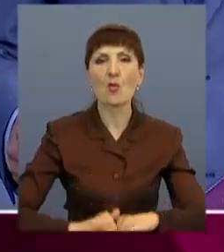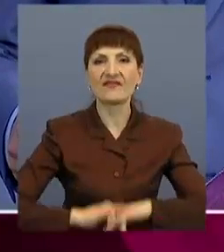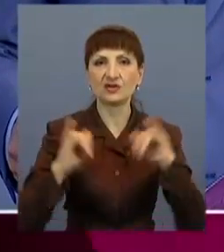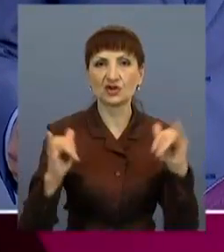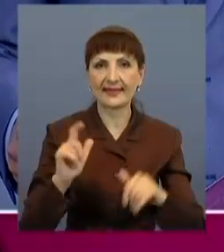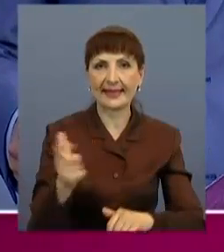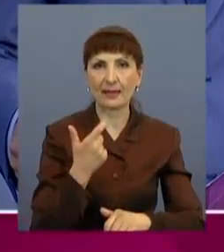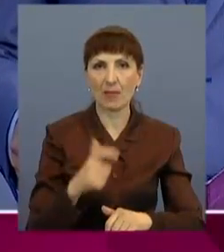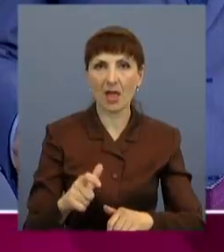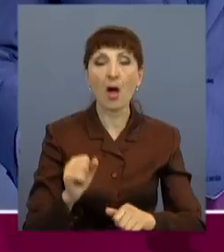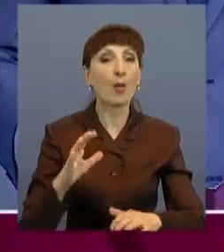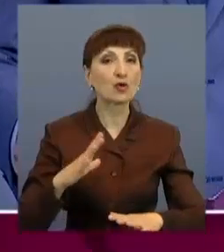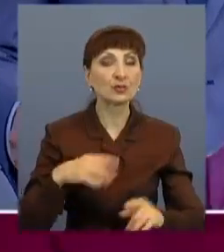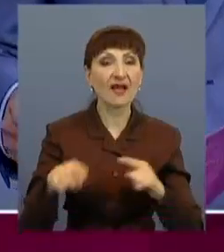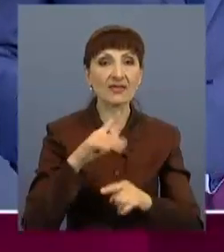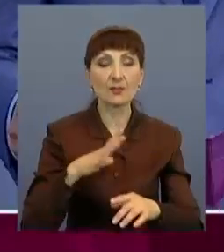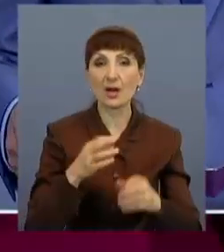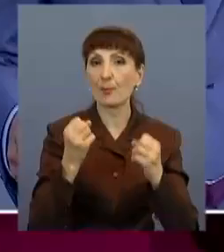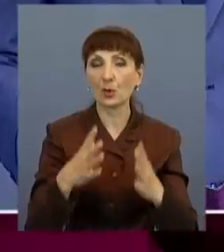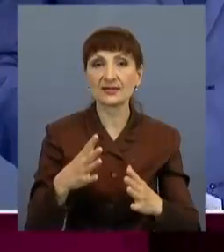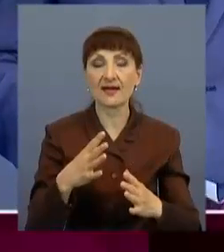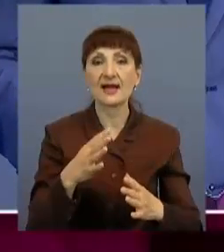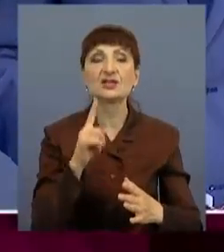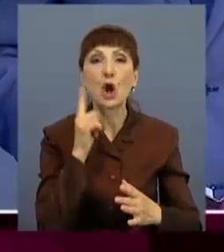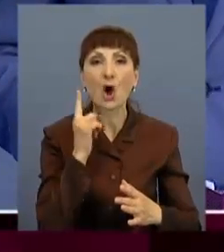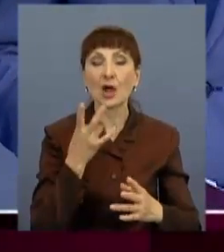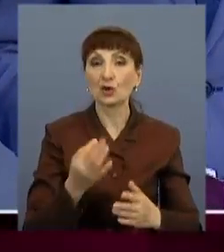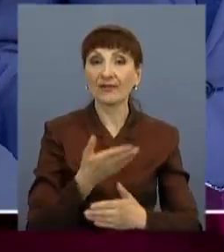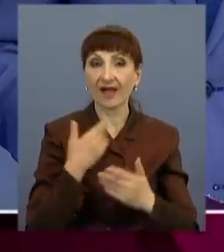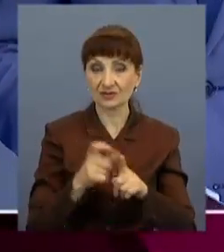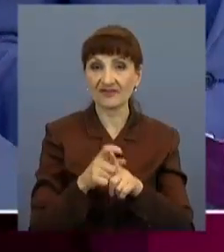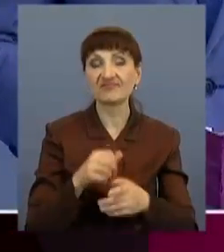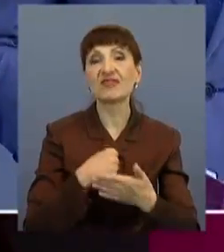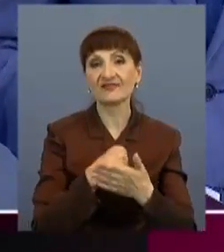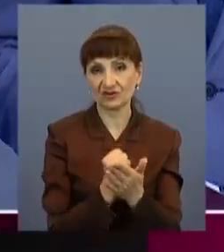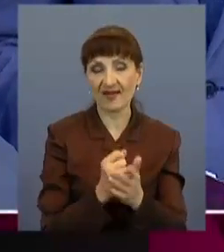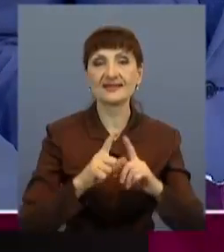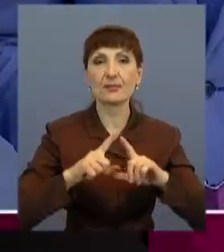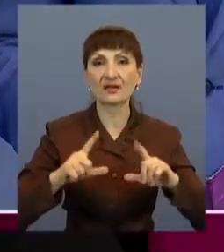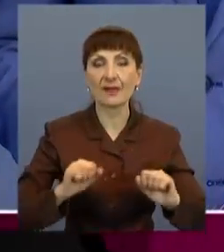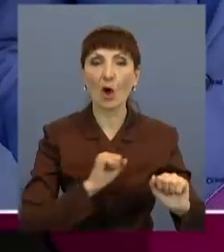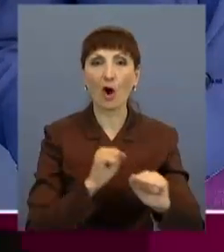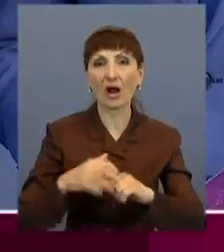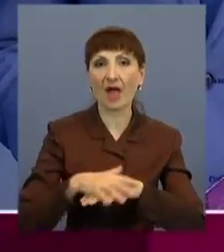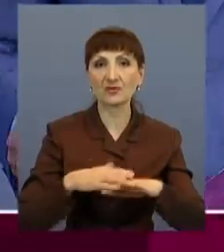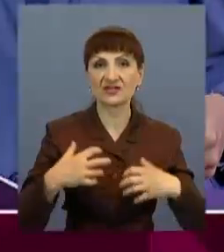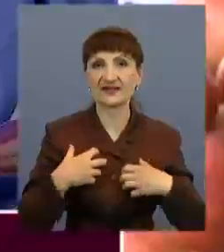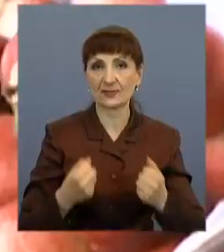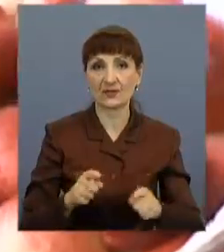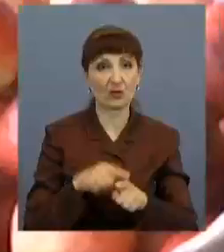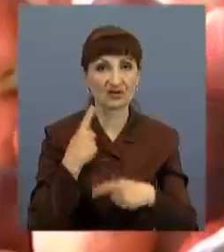нормы нитратов. Может быть, они были просто незрелыми, однако наши слова подтверждает и в Департаменте охраны общественного здоровья.